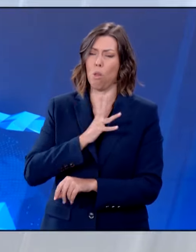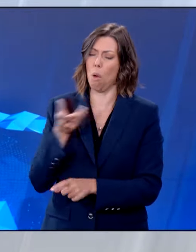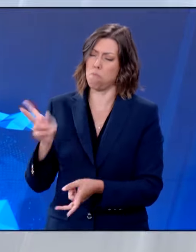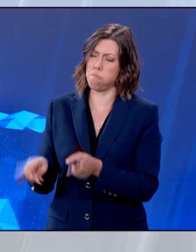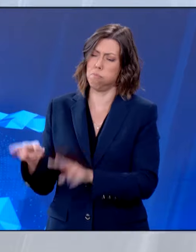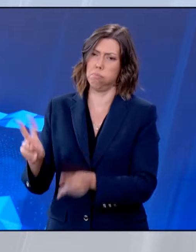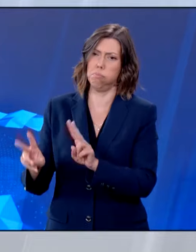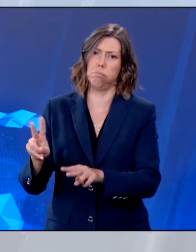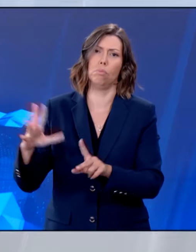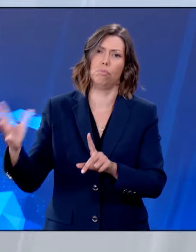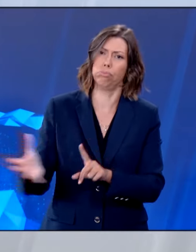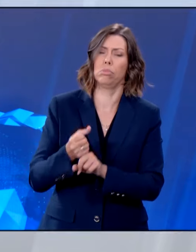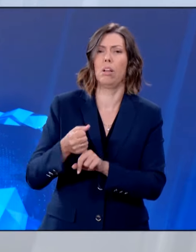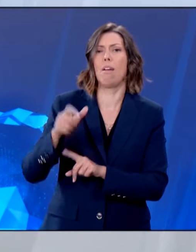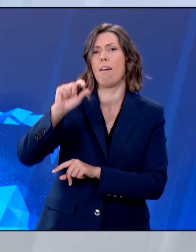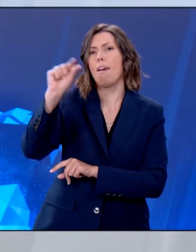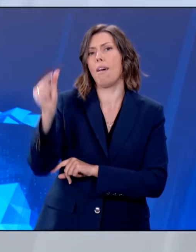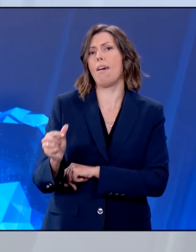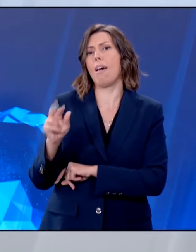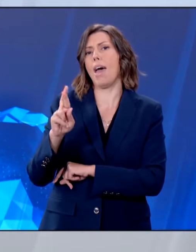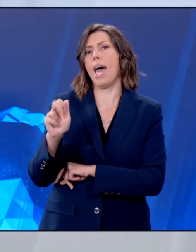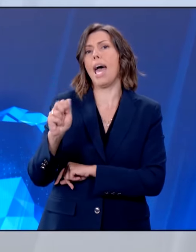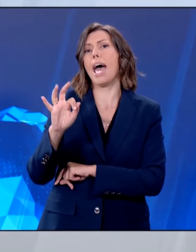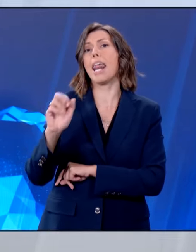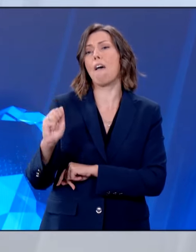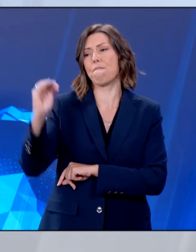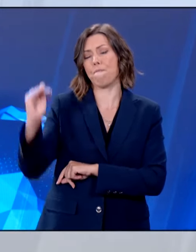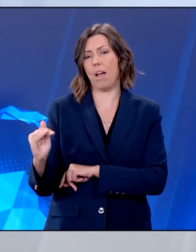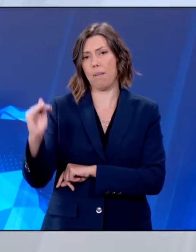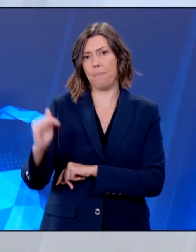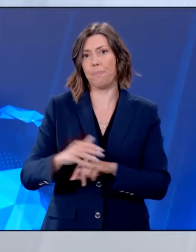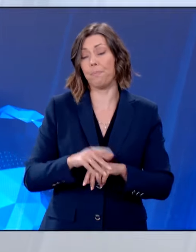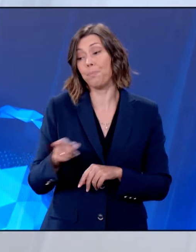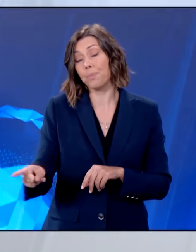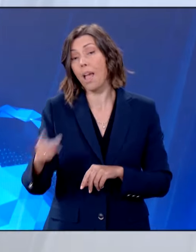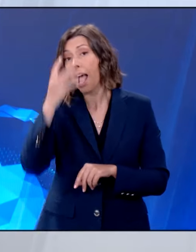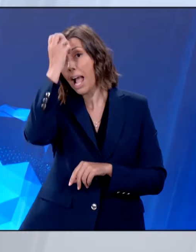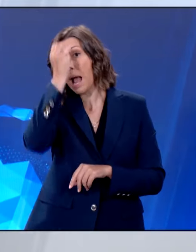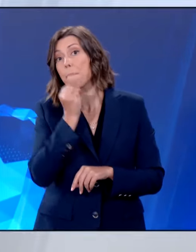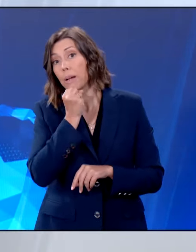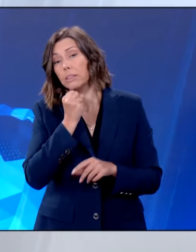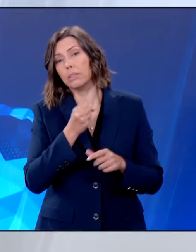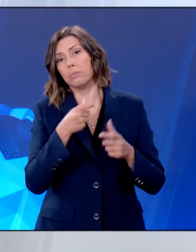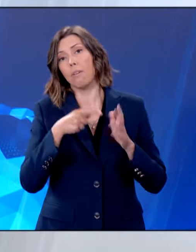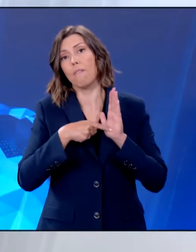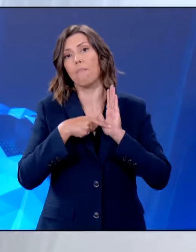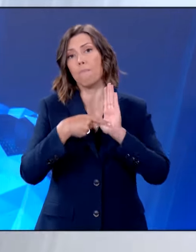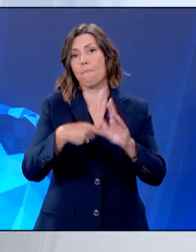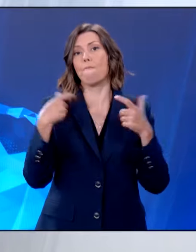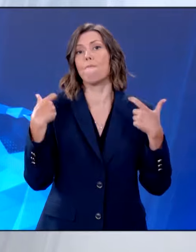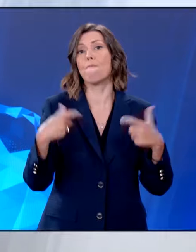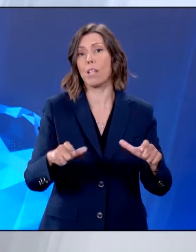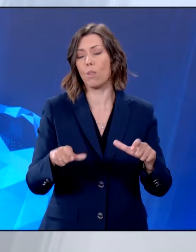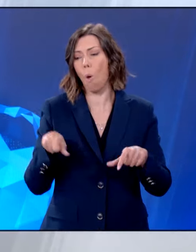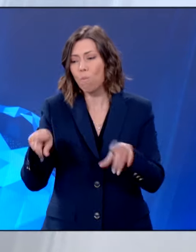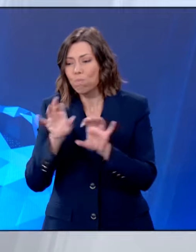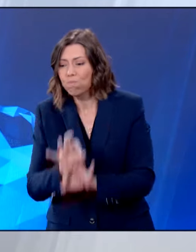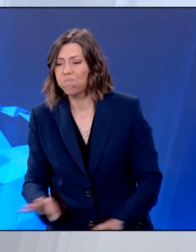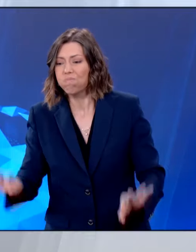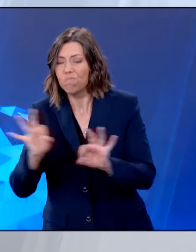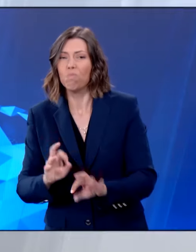Ράφα. Από την άλλη, η Χαμάς δημοσιεύει βίντεο με εξτρεμιστές να προετοιμάζουν πυράβλους που θα εκτοξεύσουν προς το